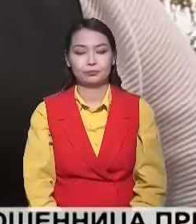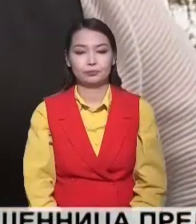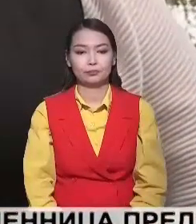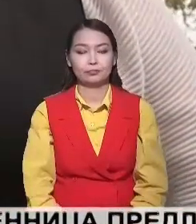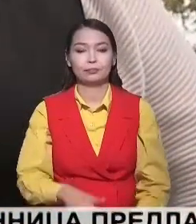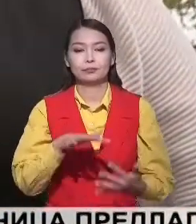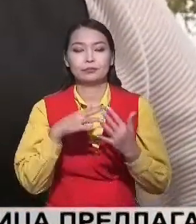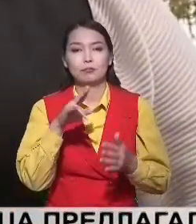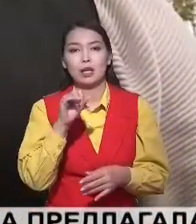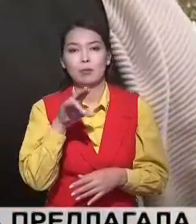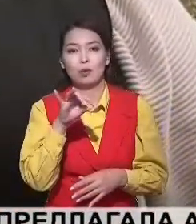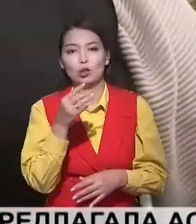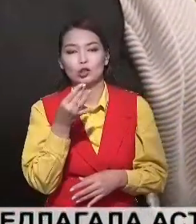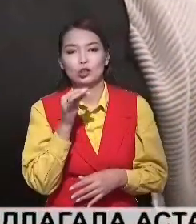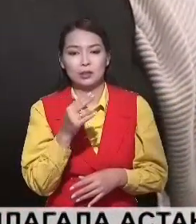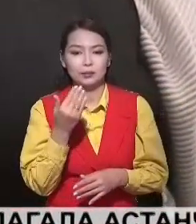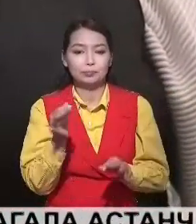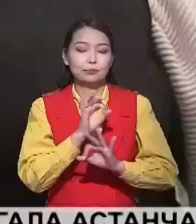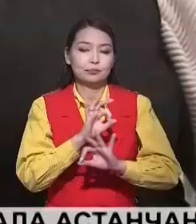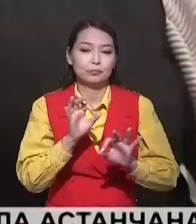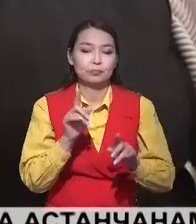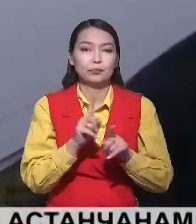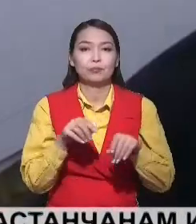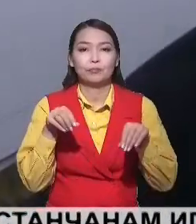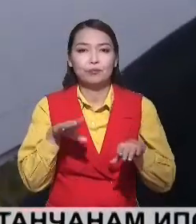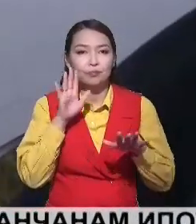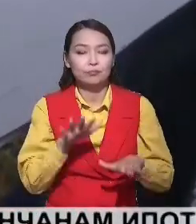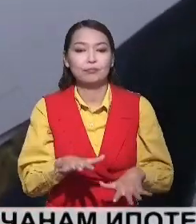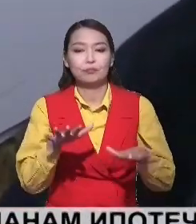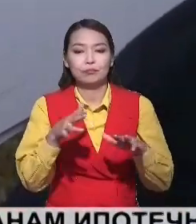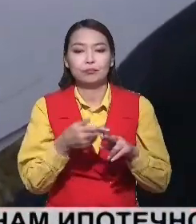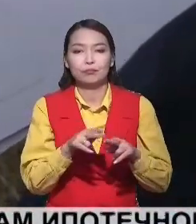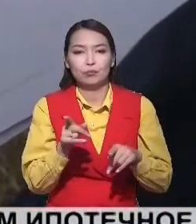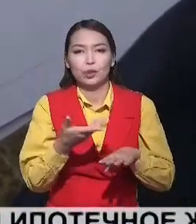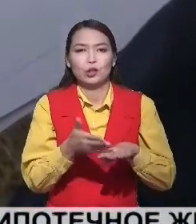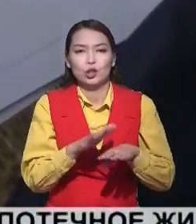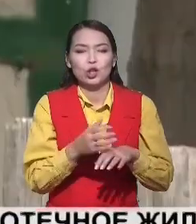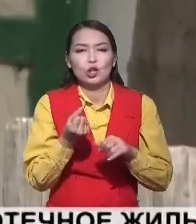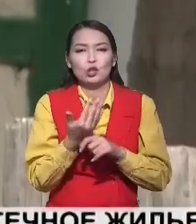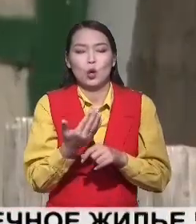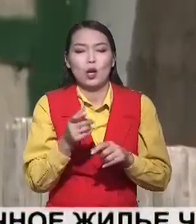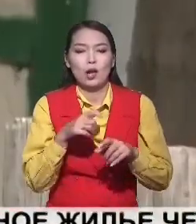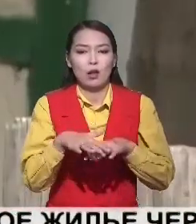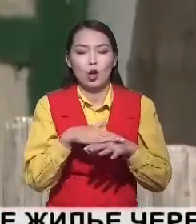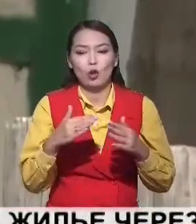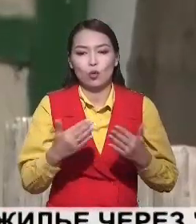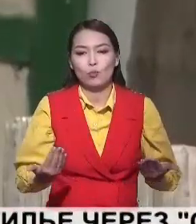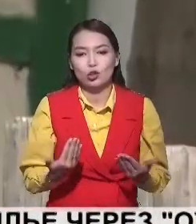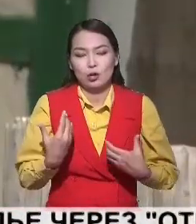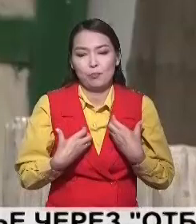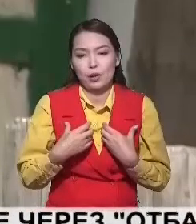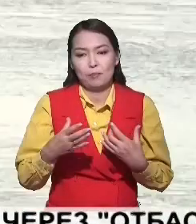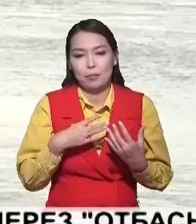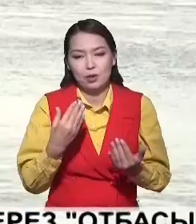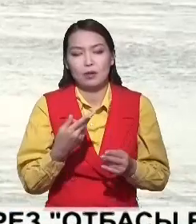села Прапорщиково Наталья Масиенко рассказывает, весеннее половодье держало в напряжении несколько десятков жителей прибрежной зоны. Они буквально дежурили